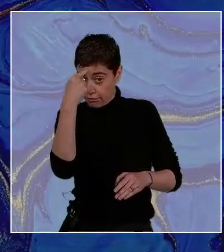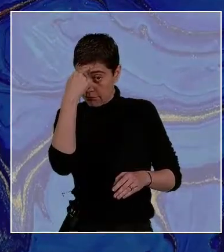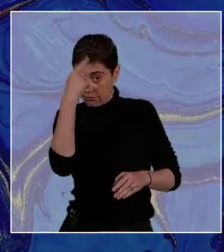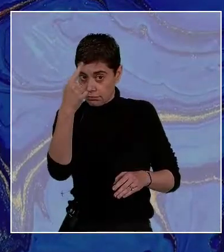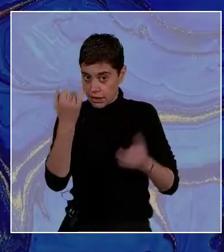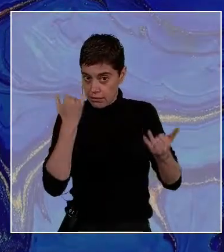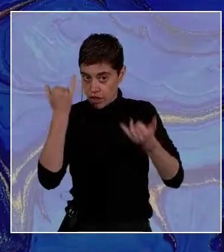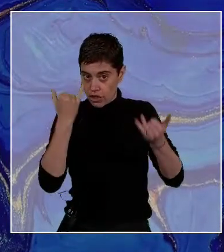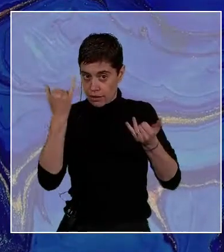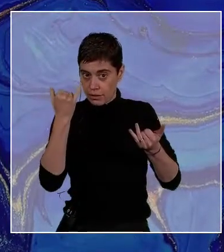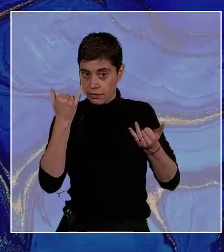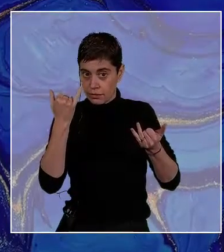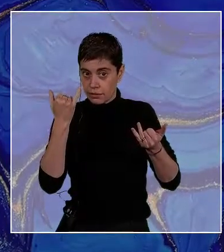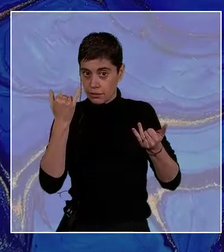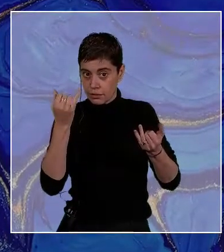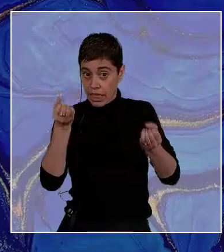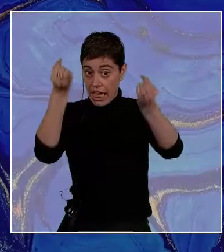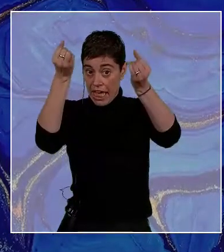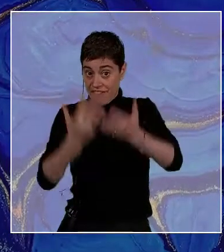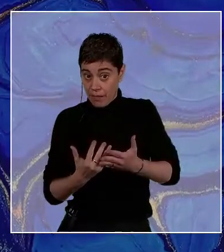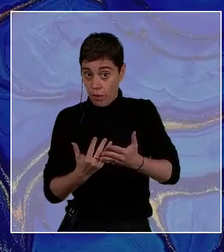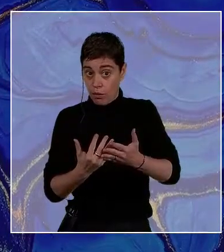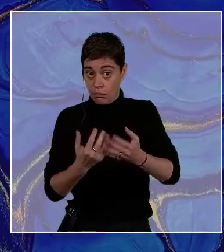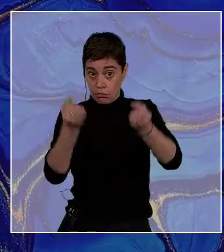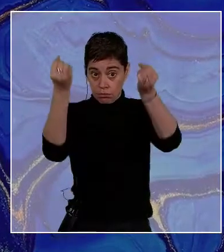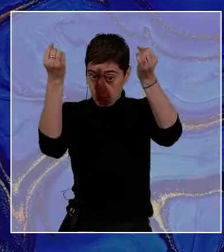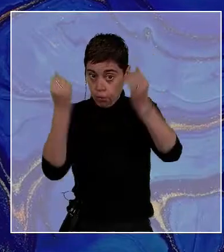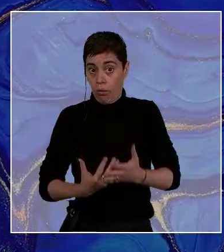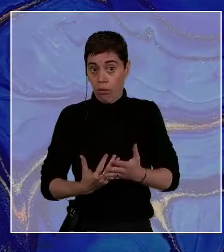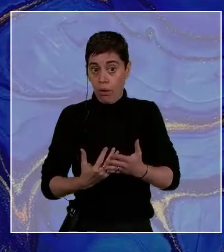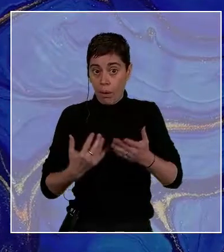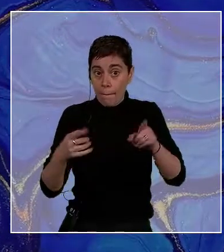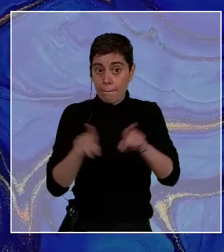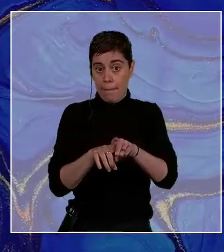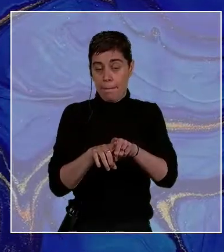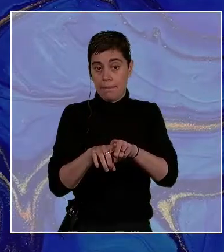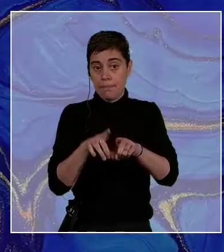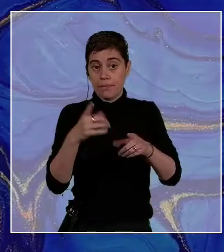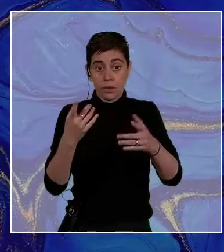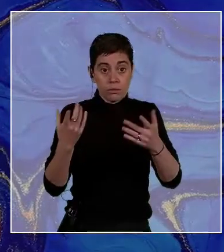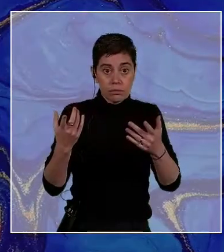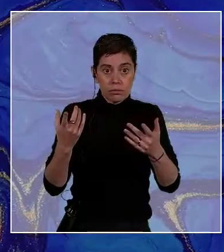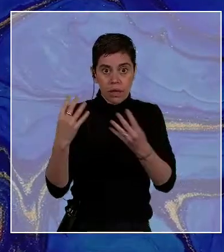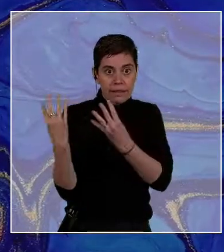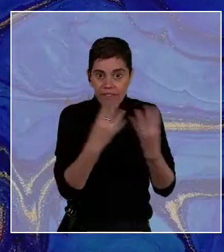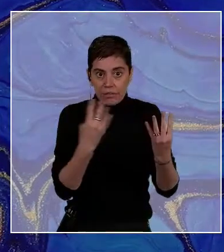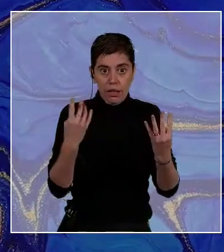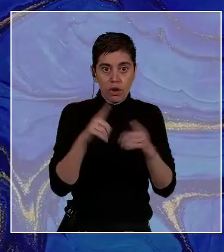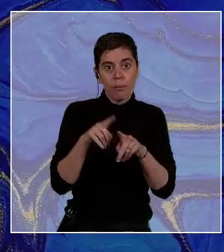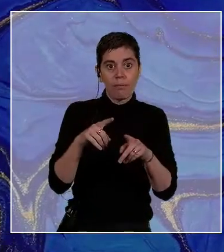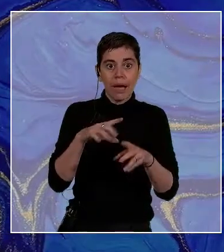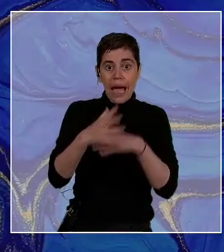ce genre d'événement se produira pour marquer ces anniversaires, on se rendra compte que l'année 2020 a été une